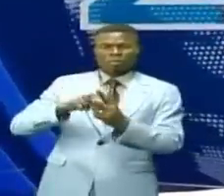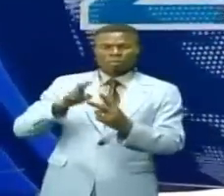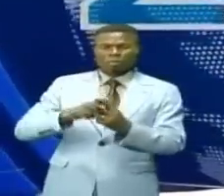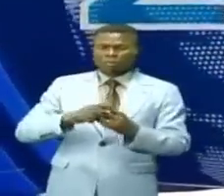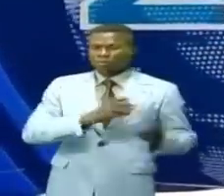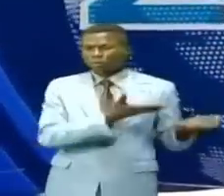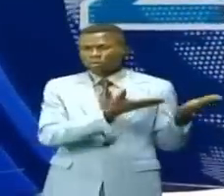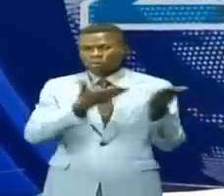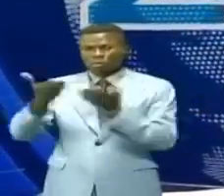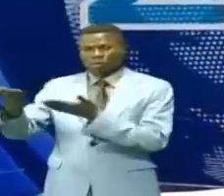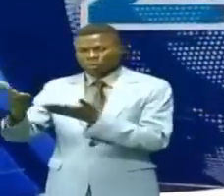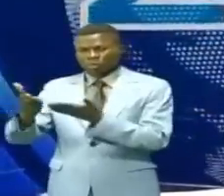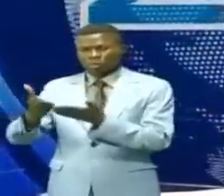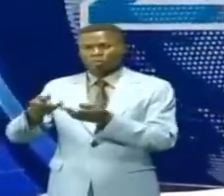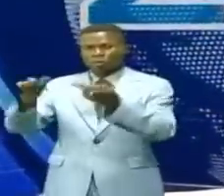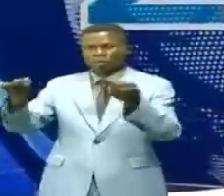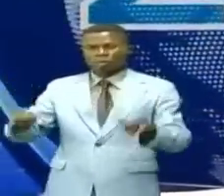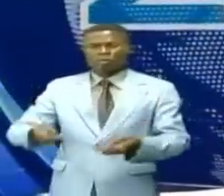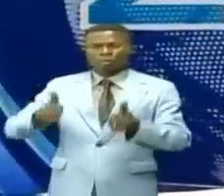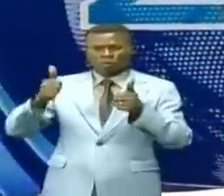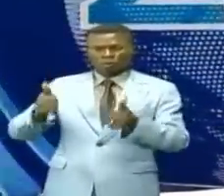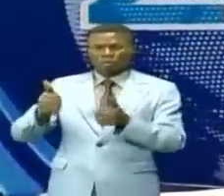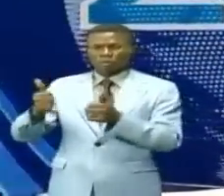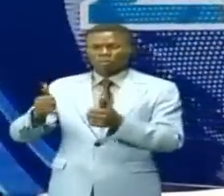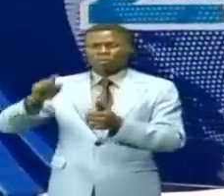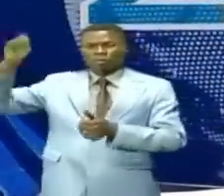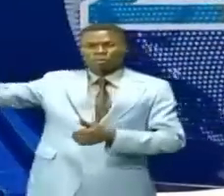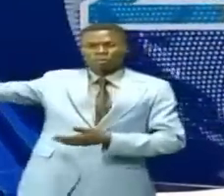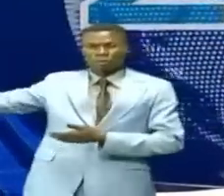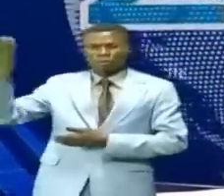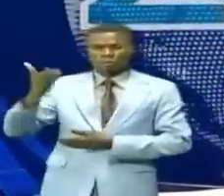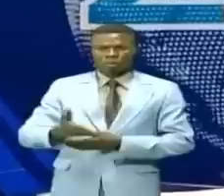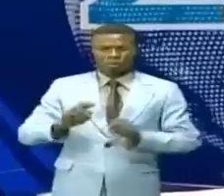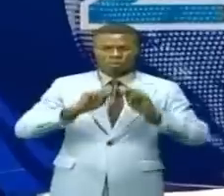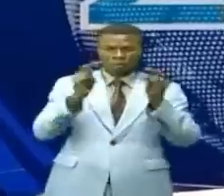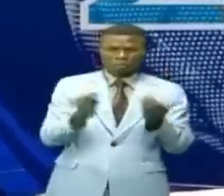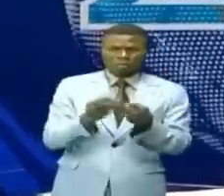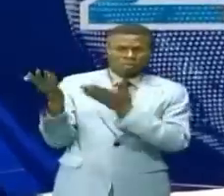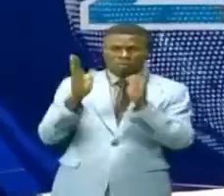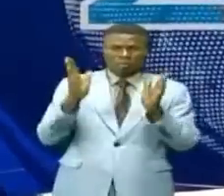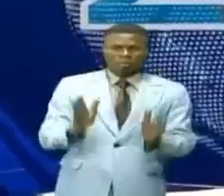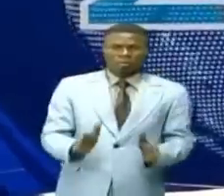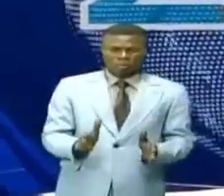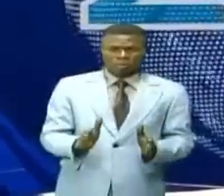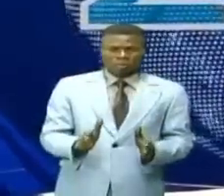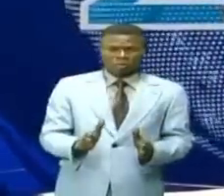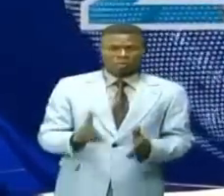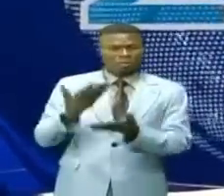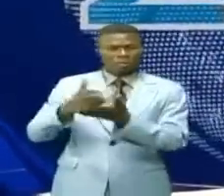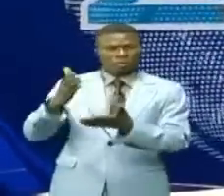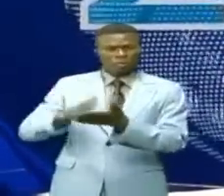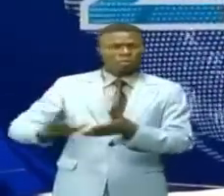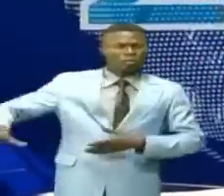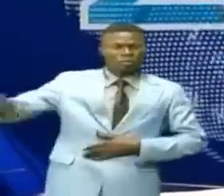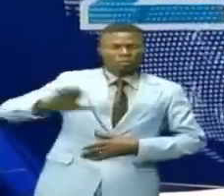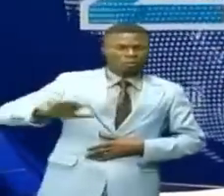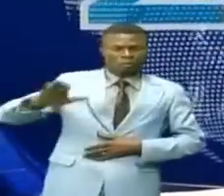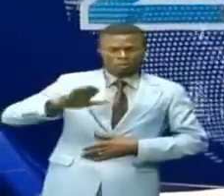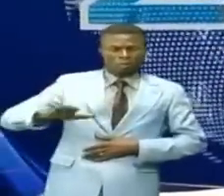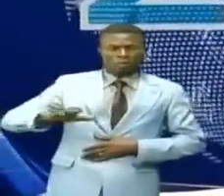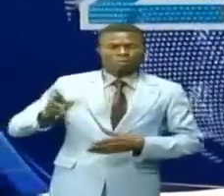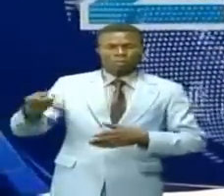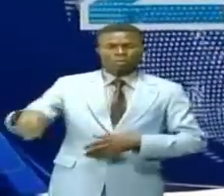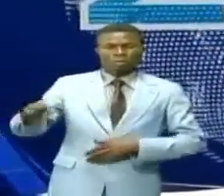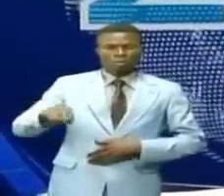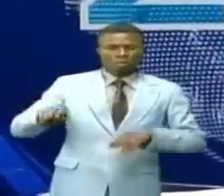l'acheminement à bon port des marchandises importées grâce à son réseau commercial dense et éparpillé à travers toutes les